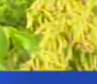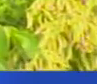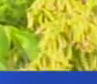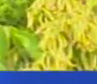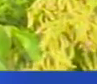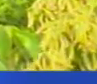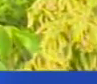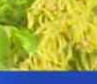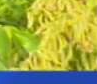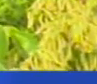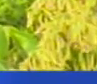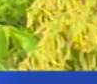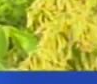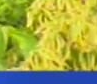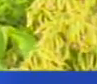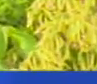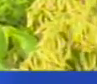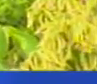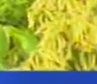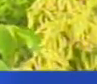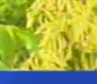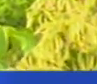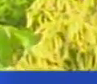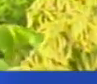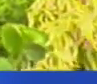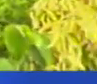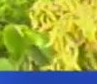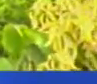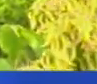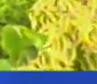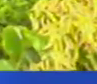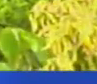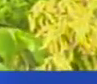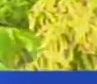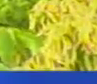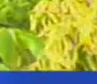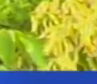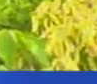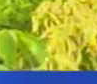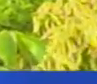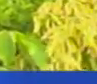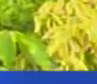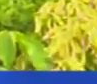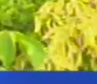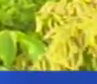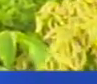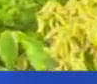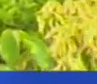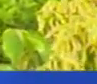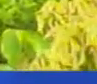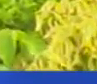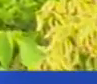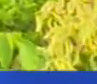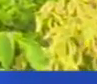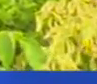ndio itakuwa stesheni ya uchaguzi. Kwa nini nasema hivi? Itakuwa ni yenye kuletea makala kama haya na vile vile taarifa kwa njia